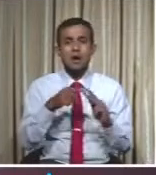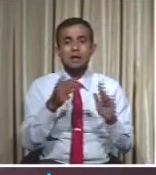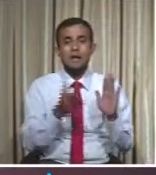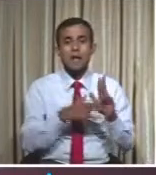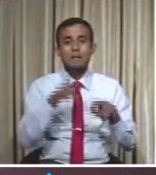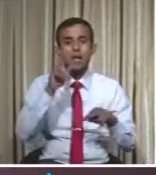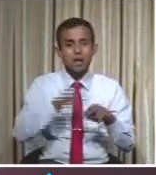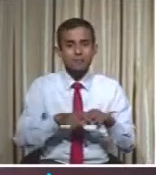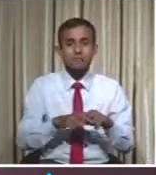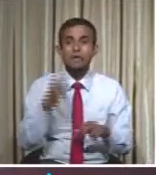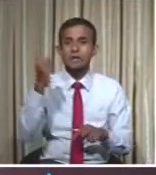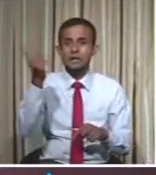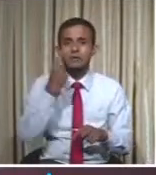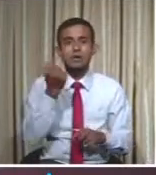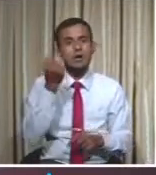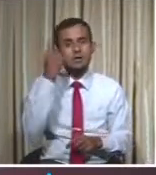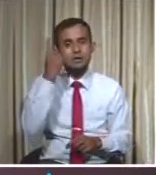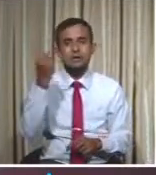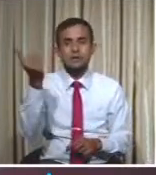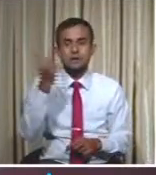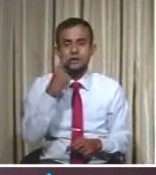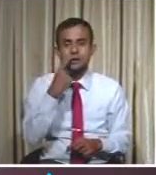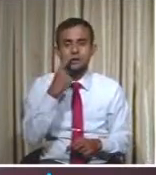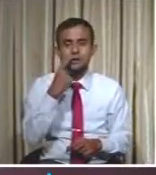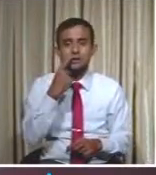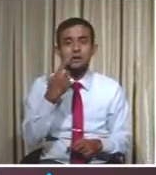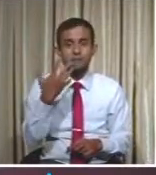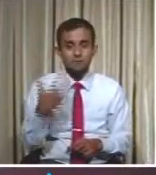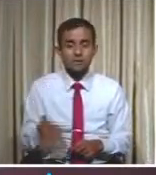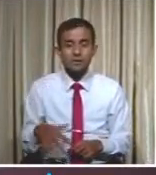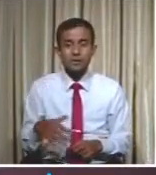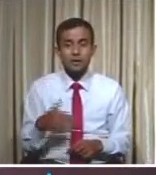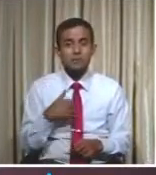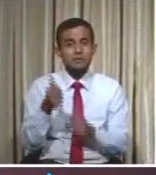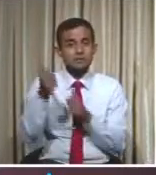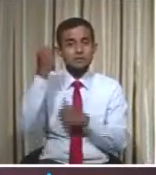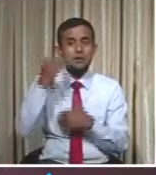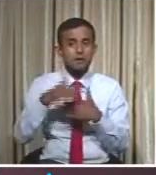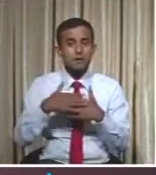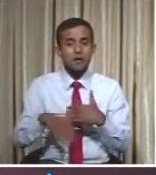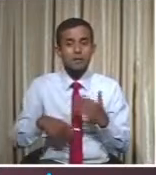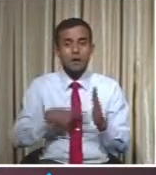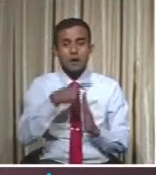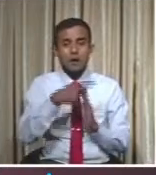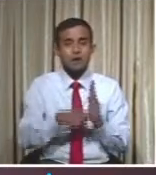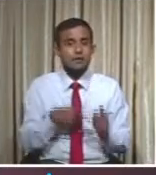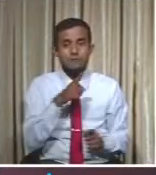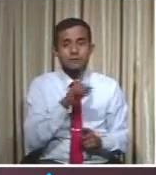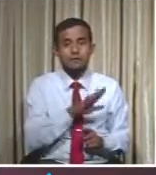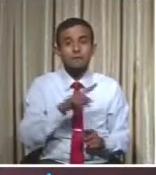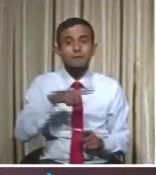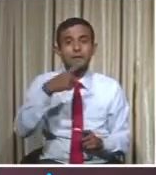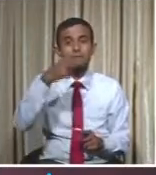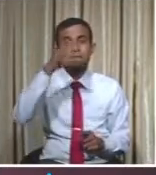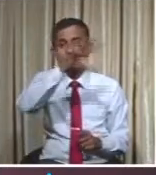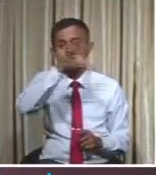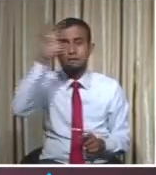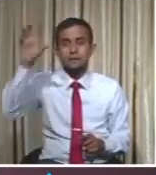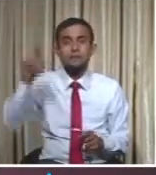එකෙන් උනත් කියන්නේ යෝජනා කරන්නේ යෝජනා කළා තියෙන්නේ අපේ ඉතිහාසය තුළ අපේ රටට විතරක් නෙවෙයි වෙන රටවල්